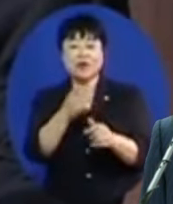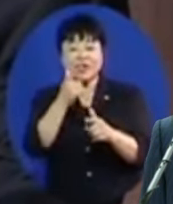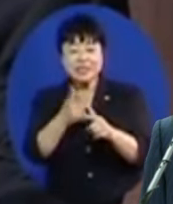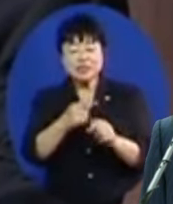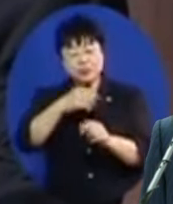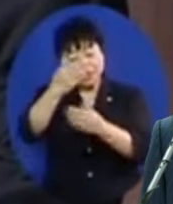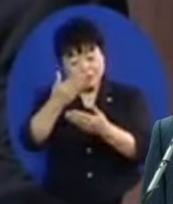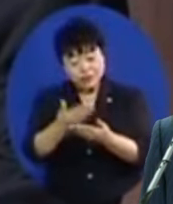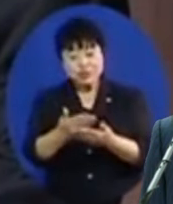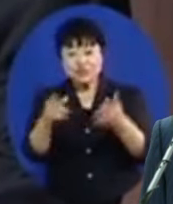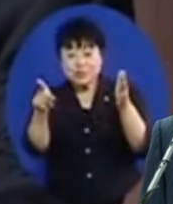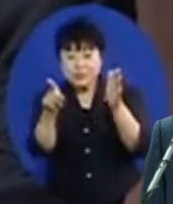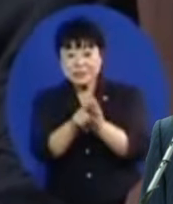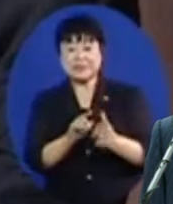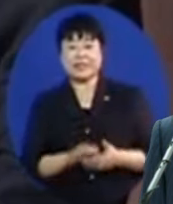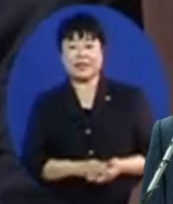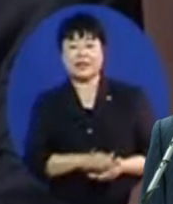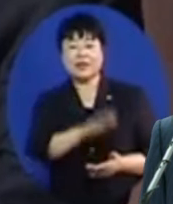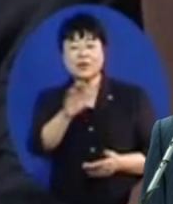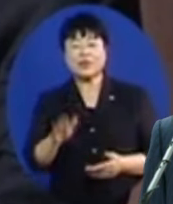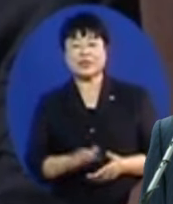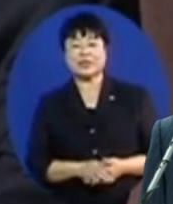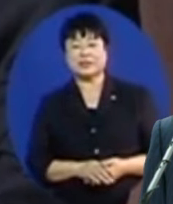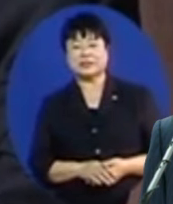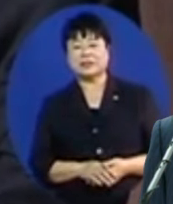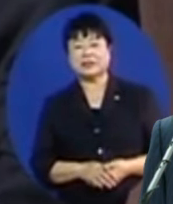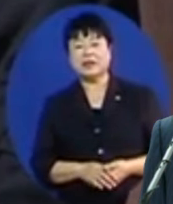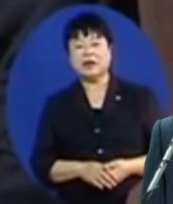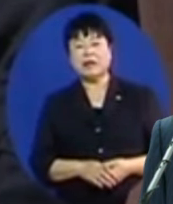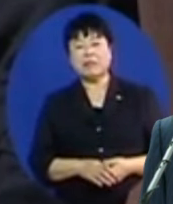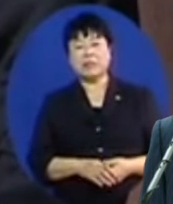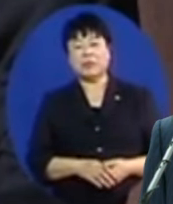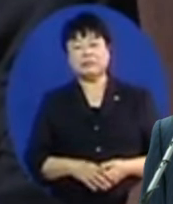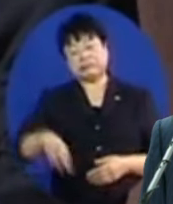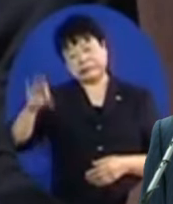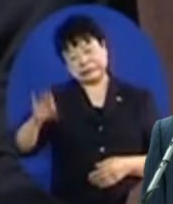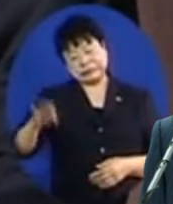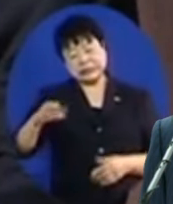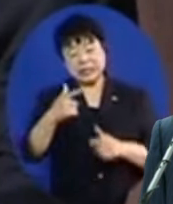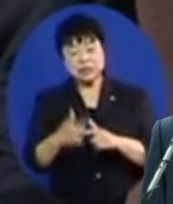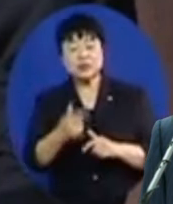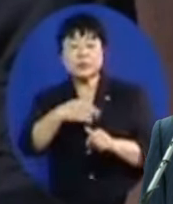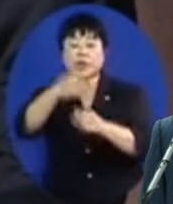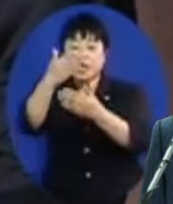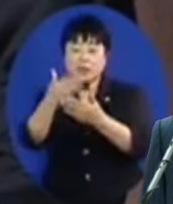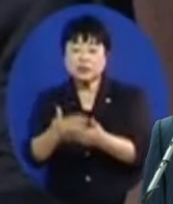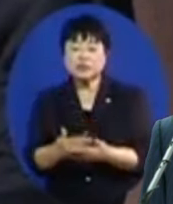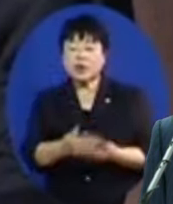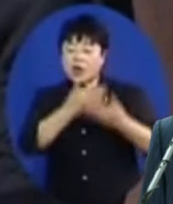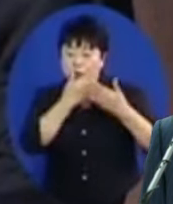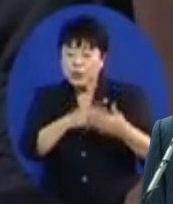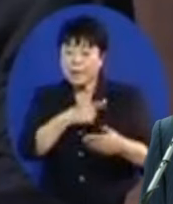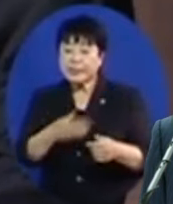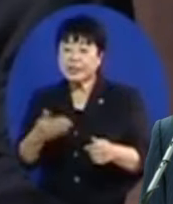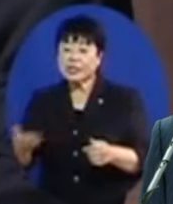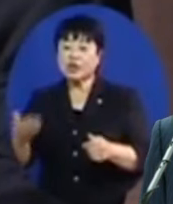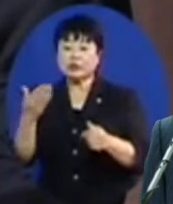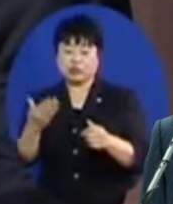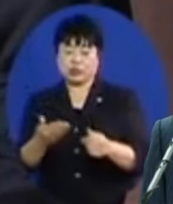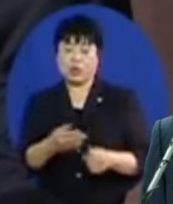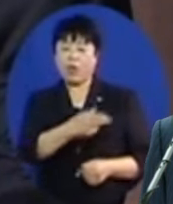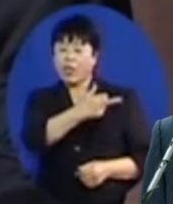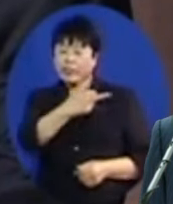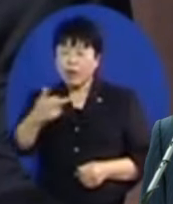예수님을 보내주신 것입니다. 우리는 한 푼의 가치도 없는데 예수님을 보내서 그 고귀한 피를 흘렸습니다.